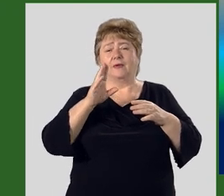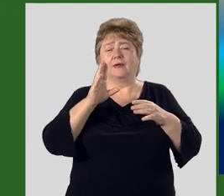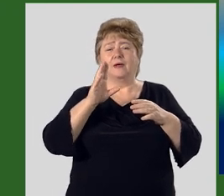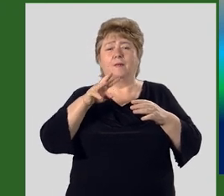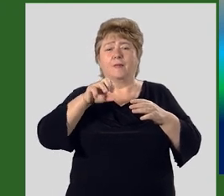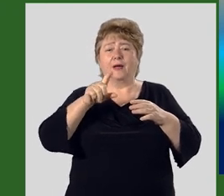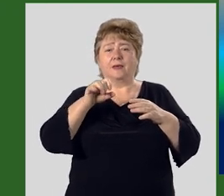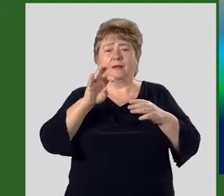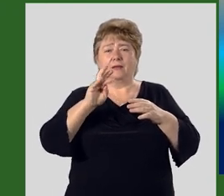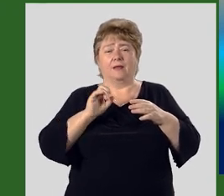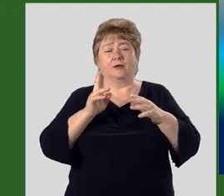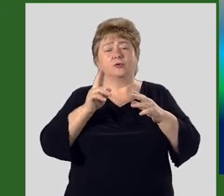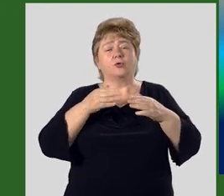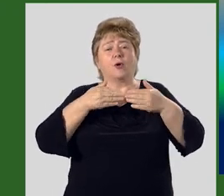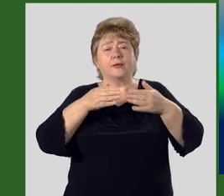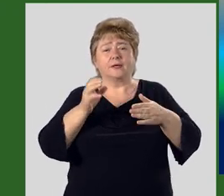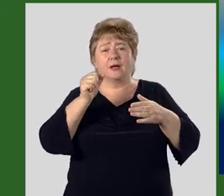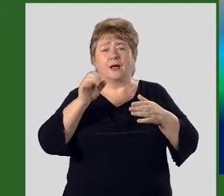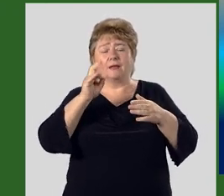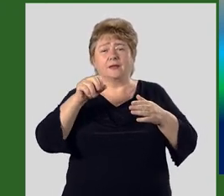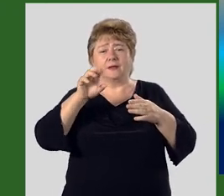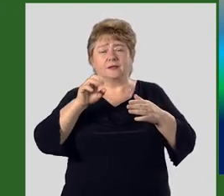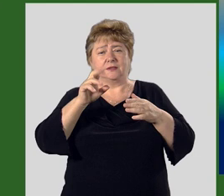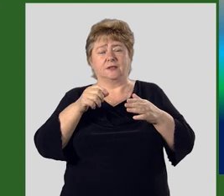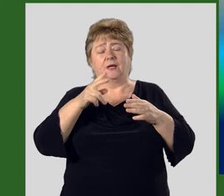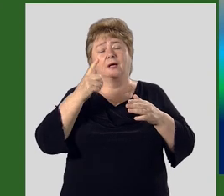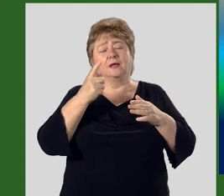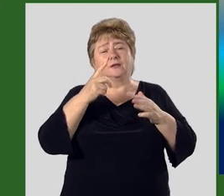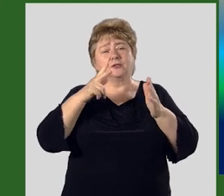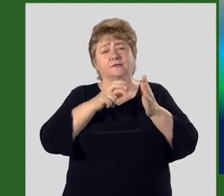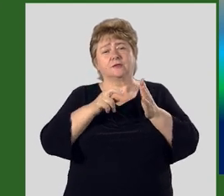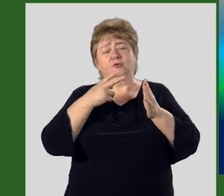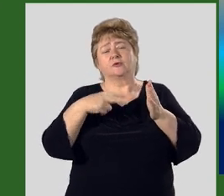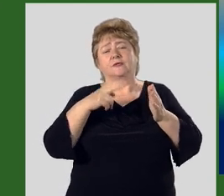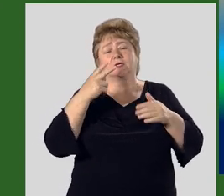Фернан Магеллан. Кто открыл Антарктиду в 1820 году?